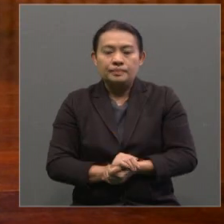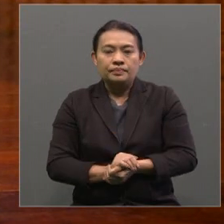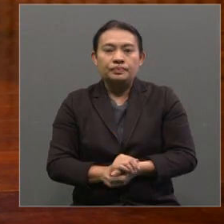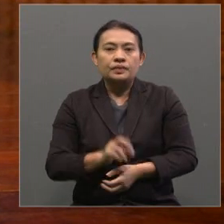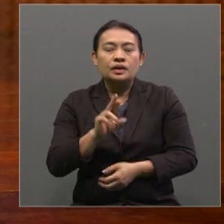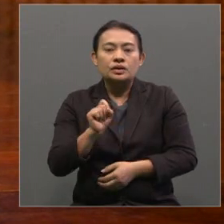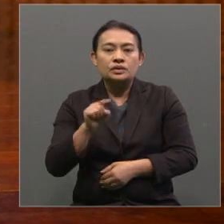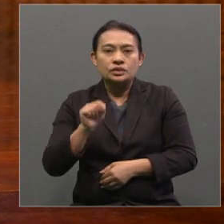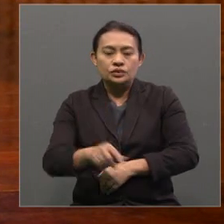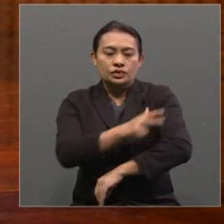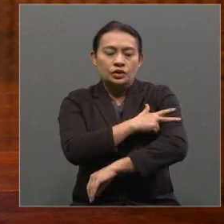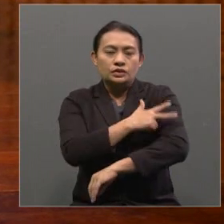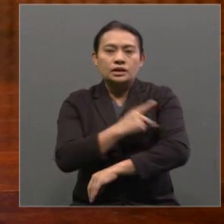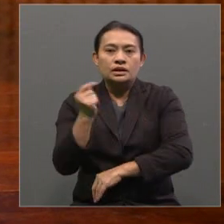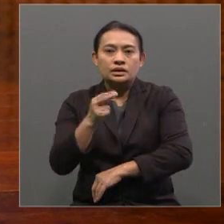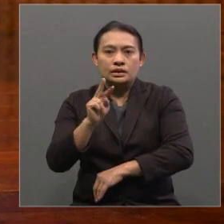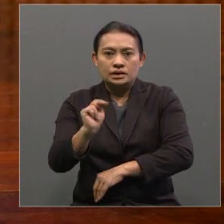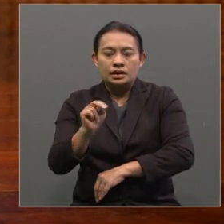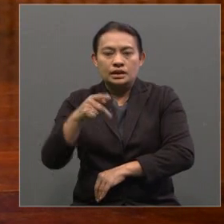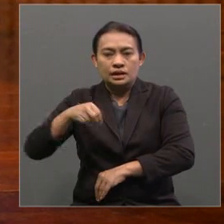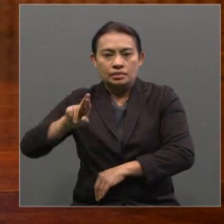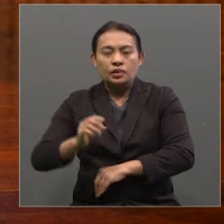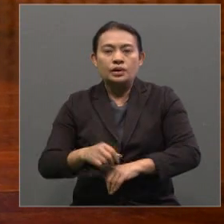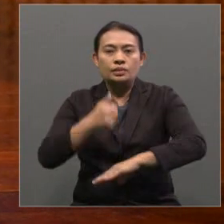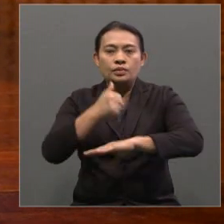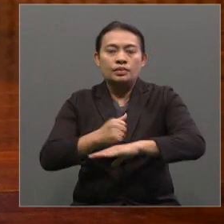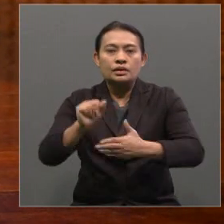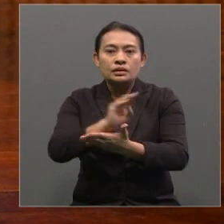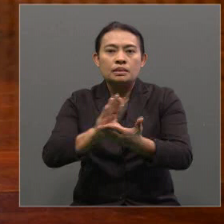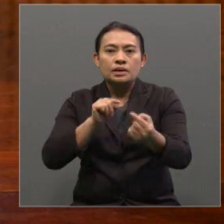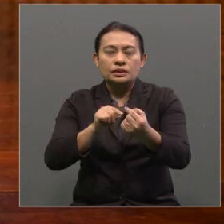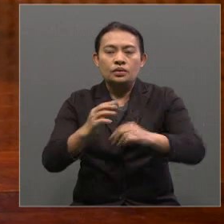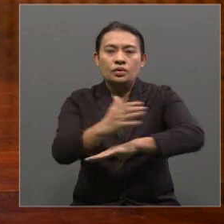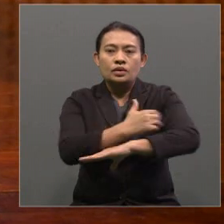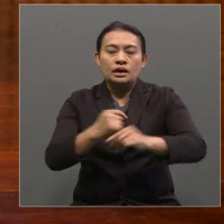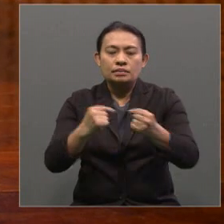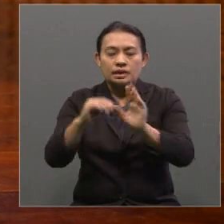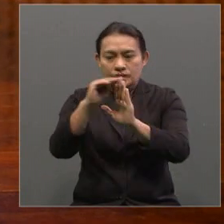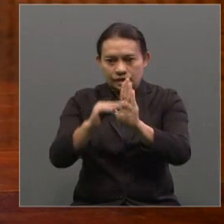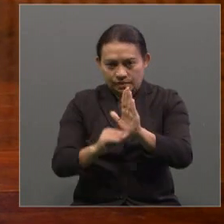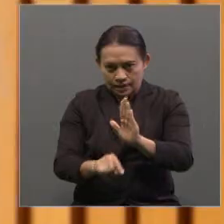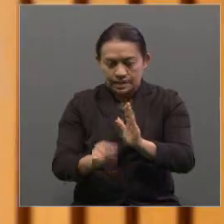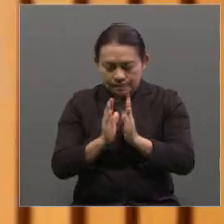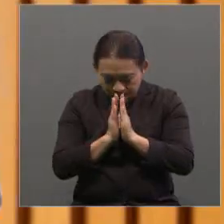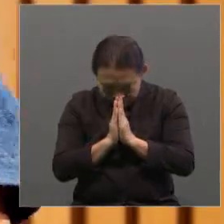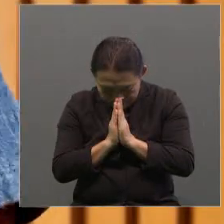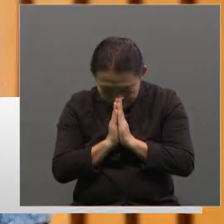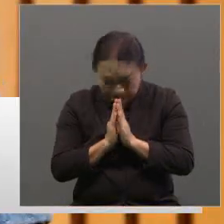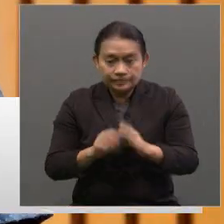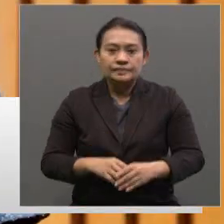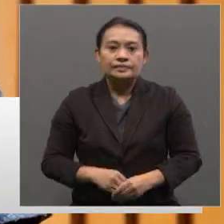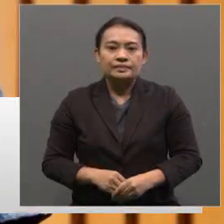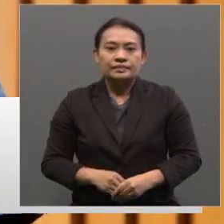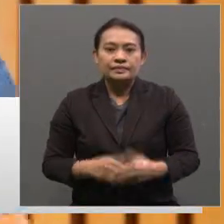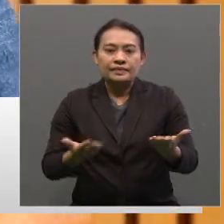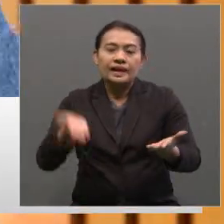ราจารย์ดร.ธนพรศรียากูลนะครับผู้อำนวยการสถาบันวิเคราะห์การเมืองและนโยบายตอนนี้อยู่กับผมสวัสดีครับอาจารย์ธนพร สวัสดีครับ เป็นไงครับ